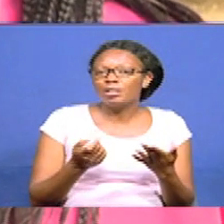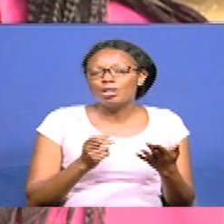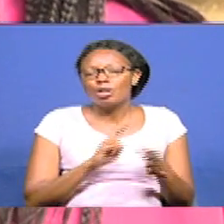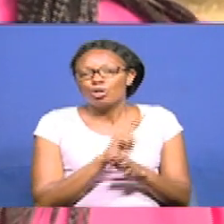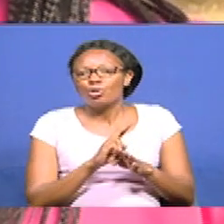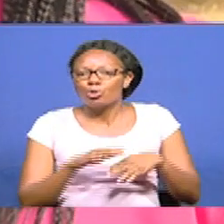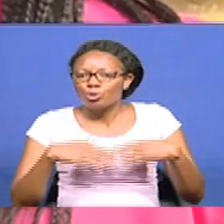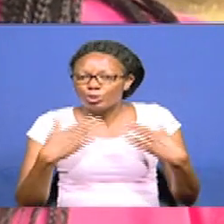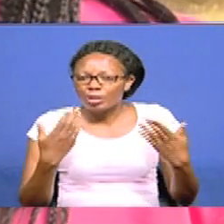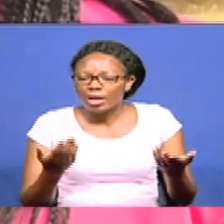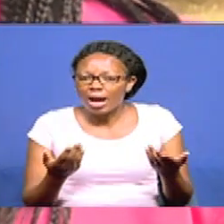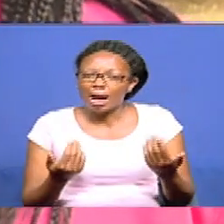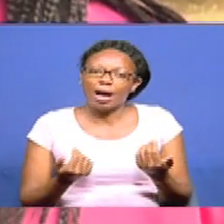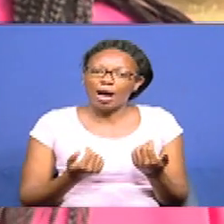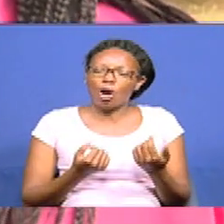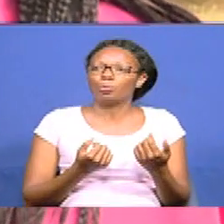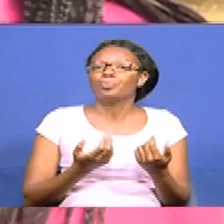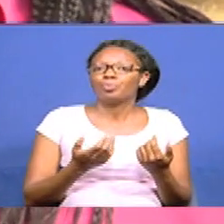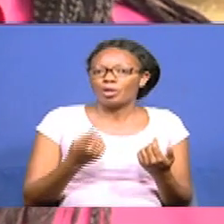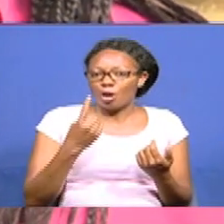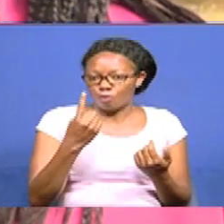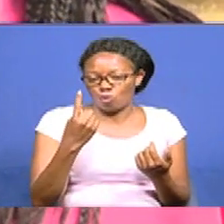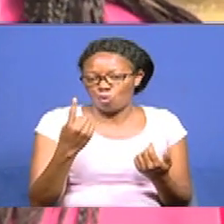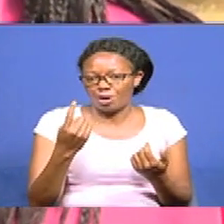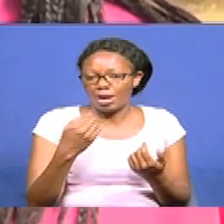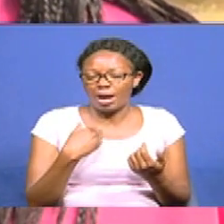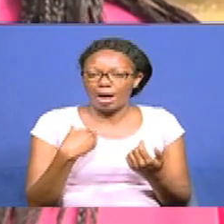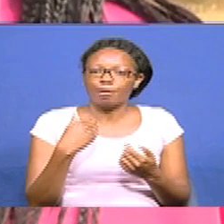anafanya. Tuko na mwingine, mtu mmoja ako kwa tree